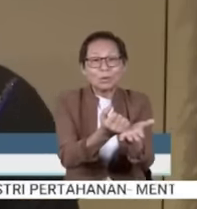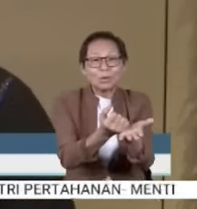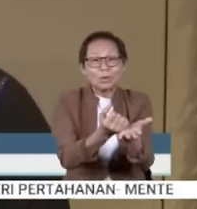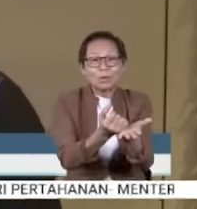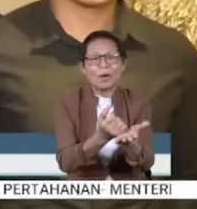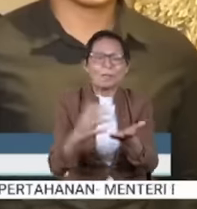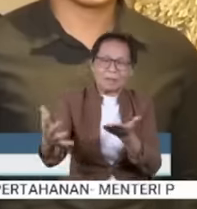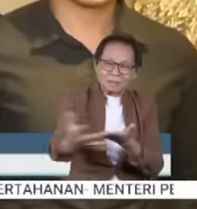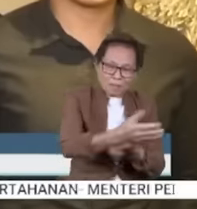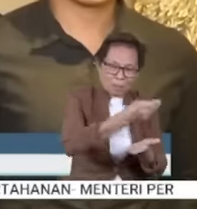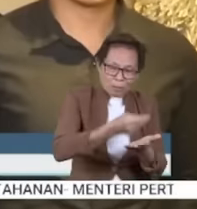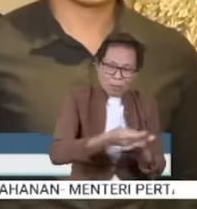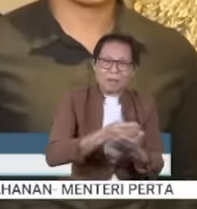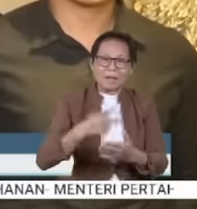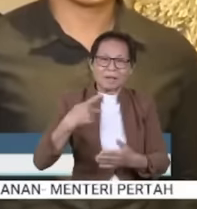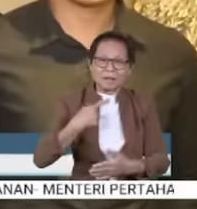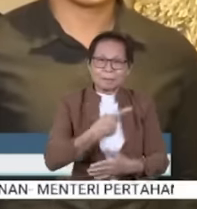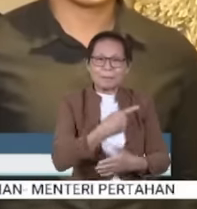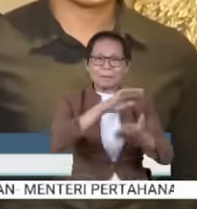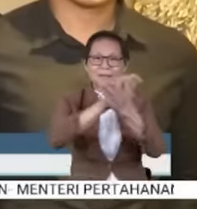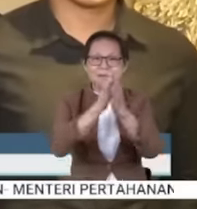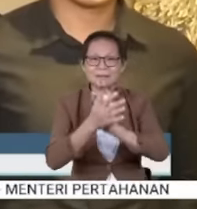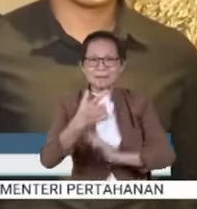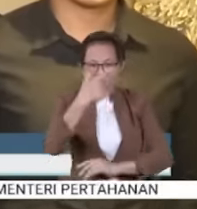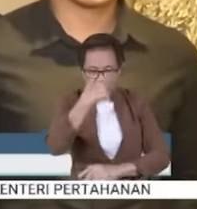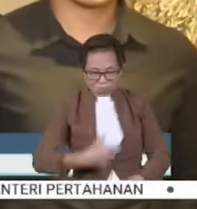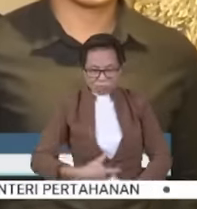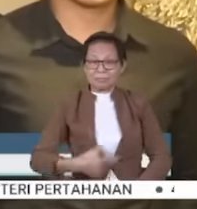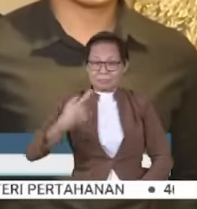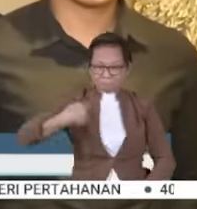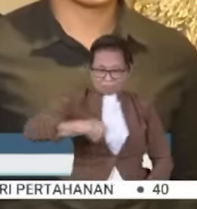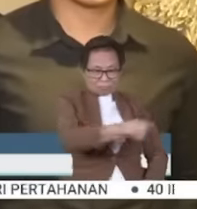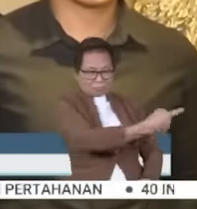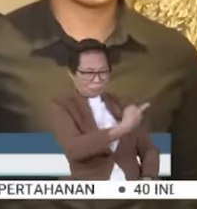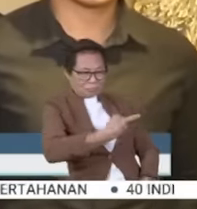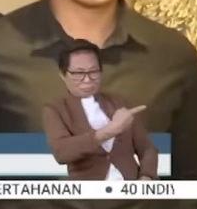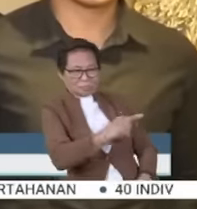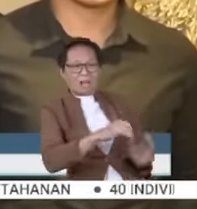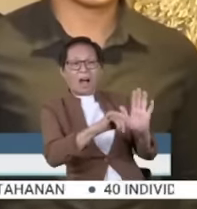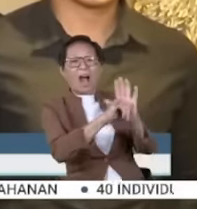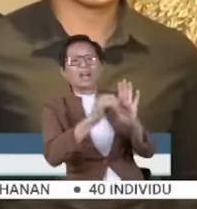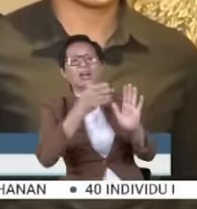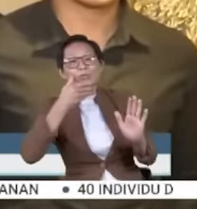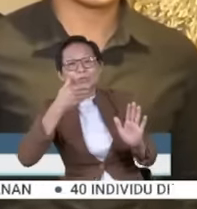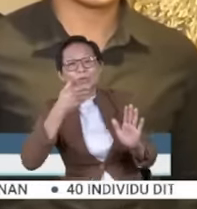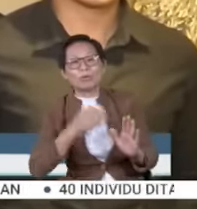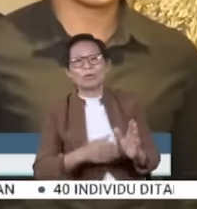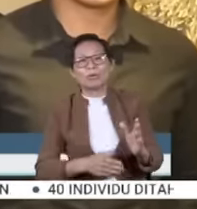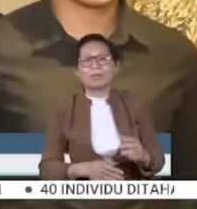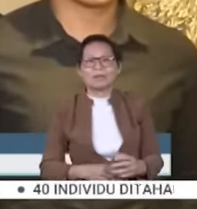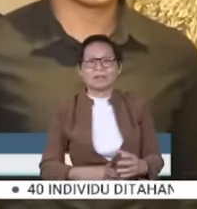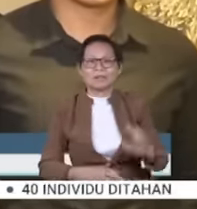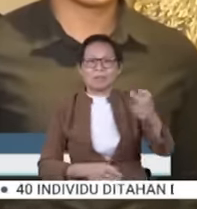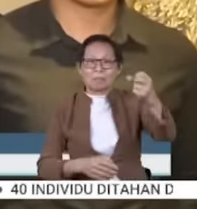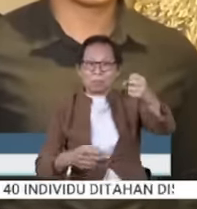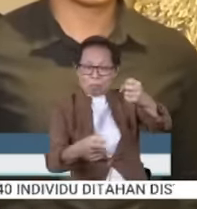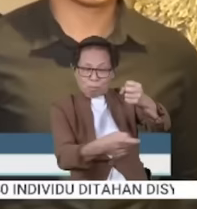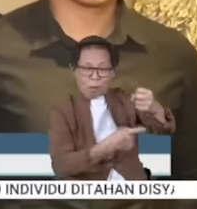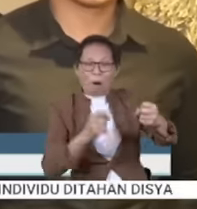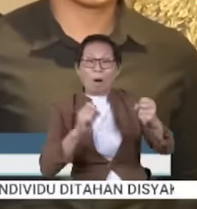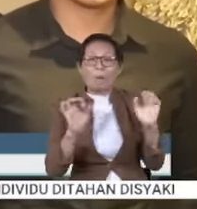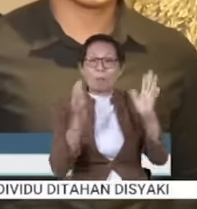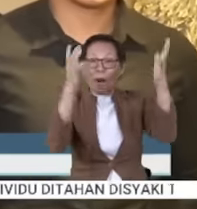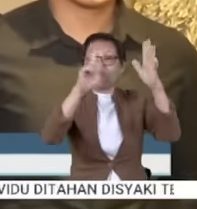bencana penempatan lah kami menjadi salah satu ikon budaya sebenarnya jadi misalkan mata Sebenarnya sebuah platform untuk kami